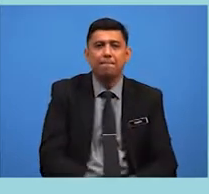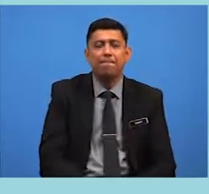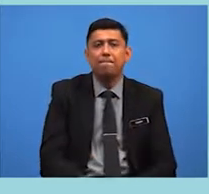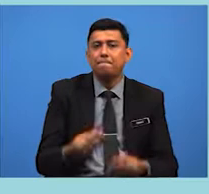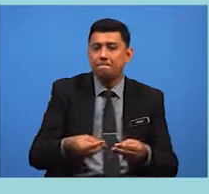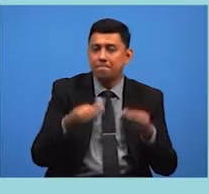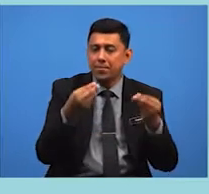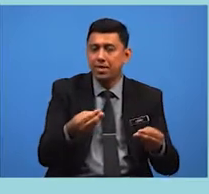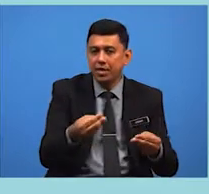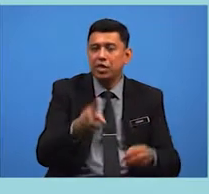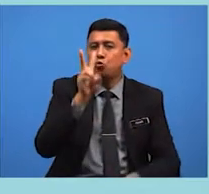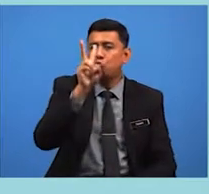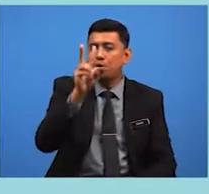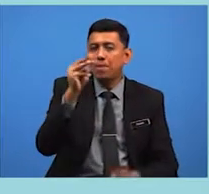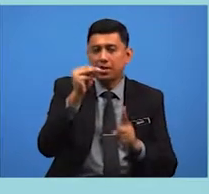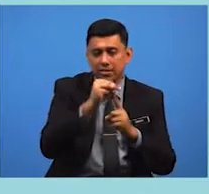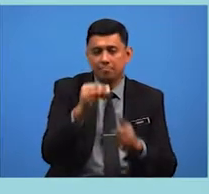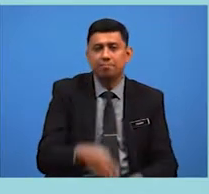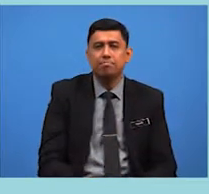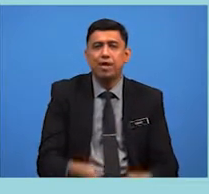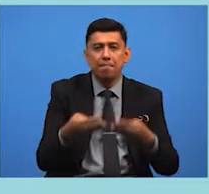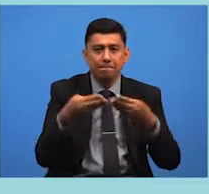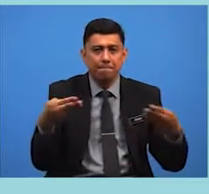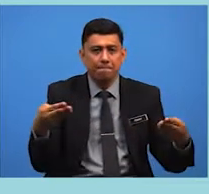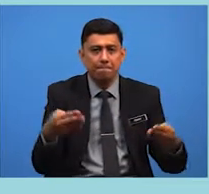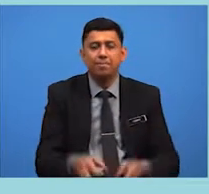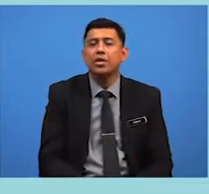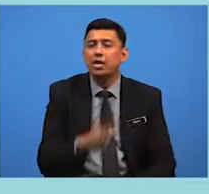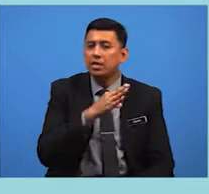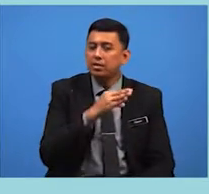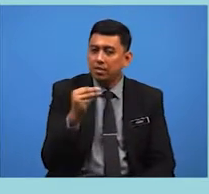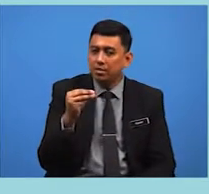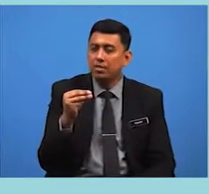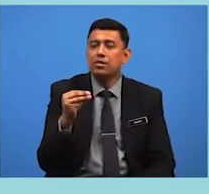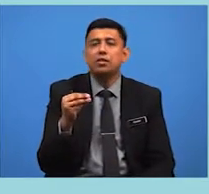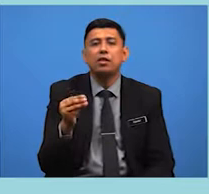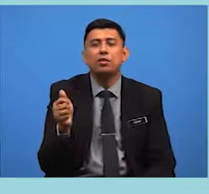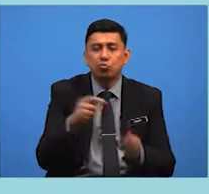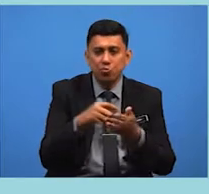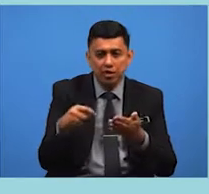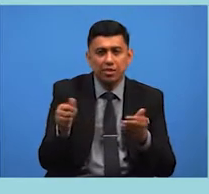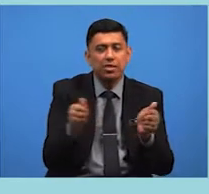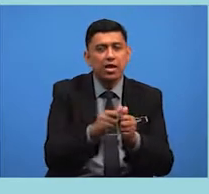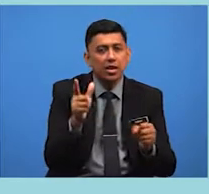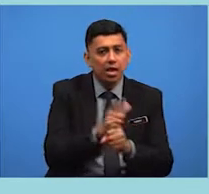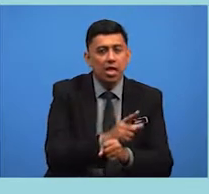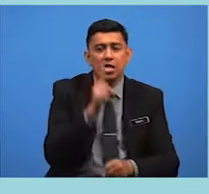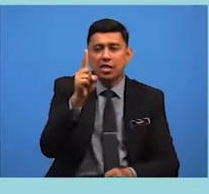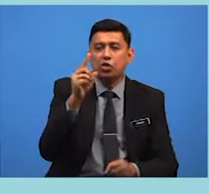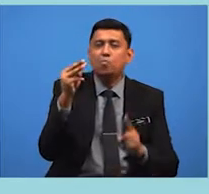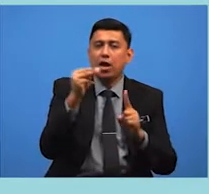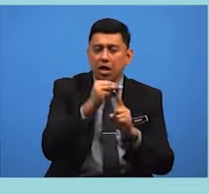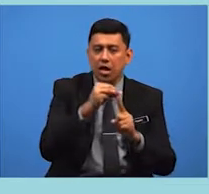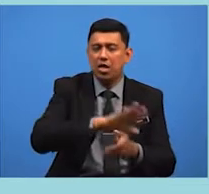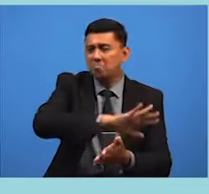dan diberikan 2 markah. Bahasa pula ditulis dengan lengkap. Diberikan